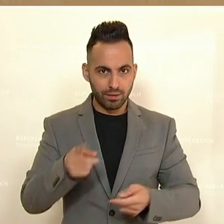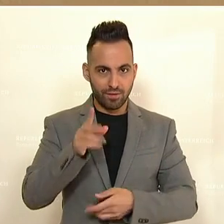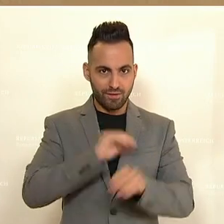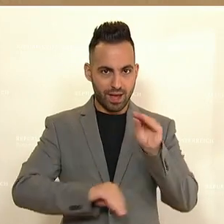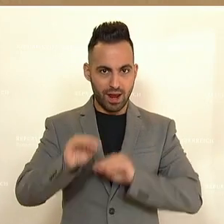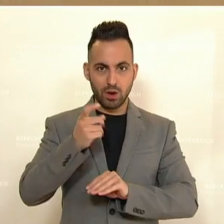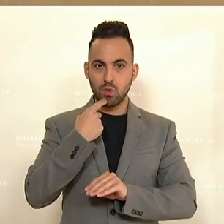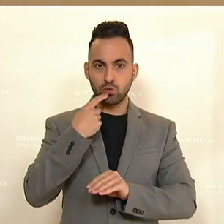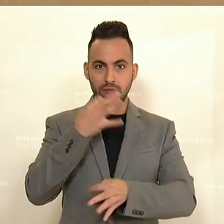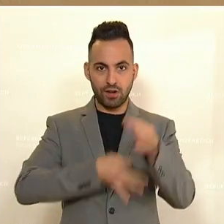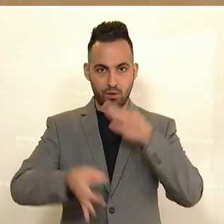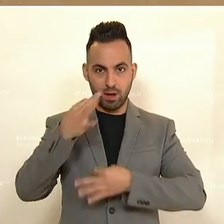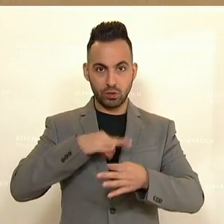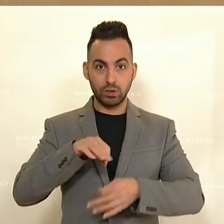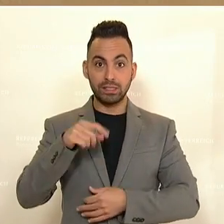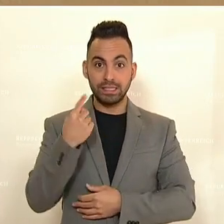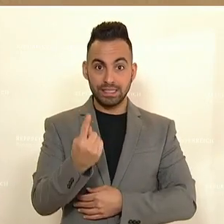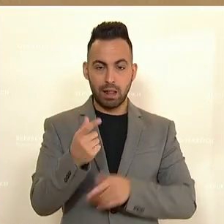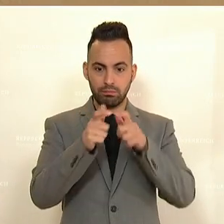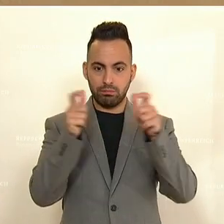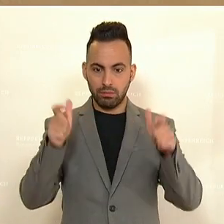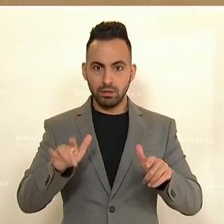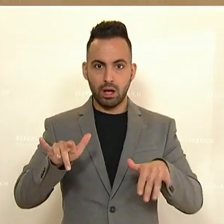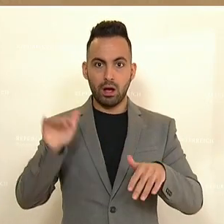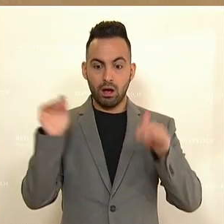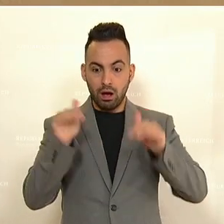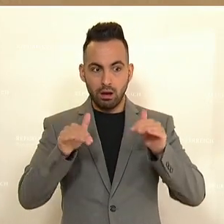für Konsumenteninformation dafür gesorgt,